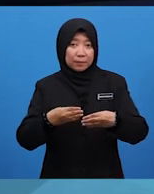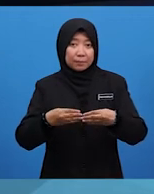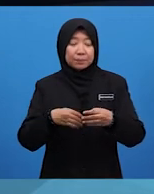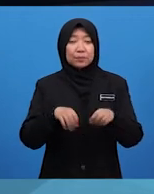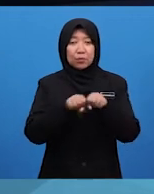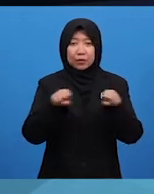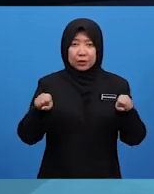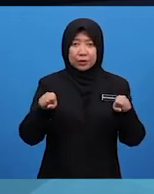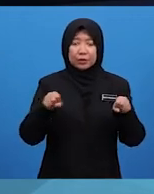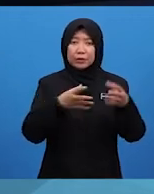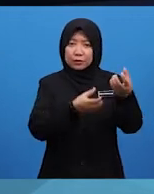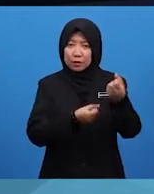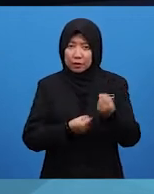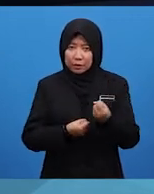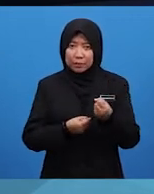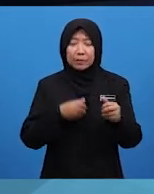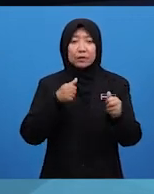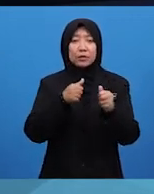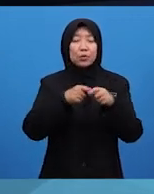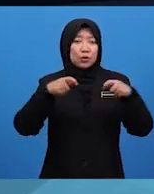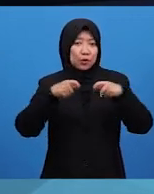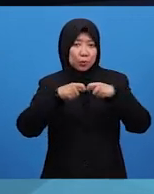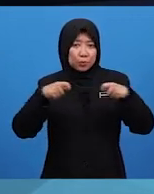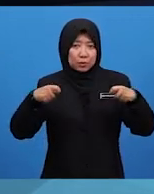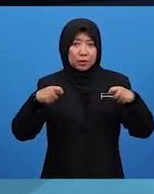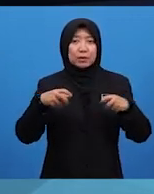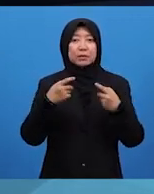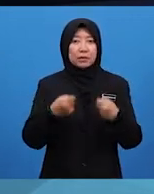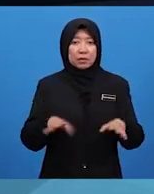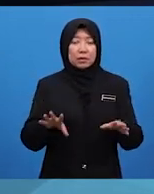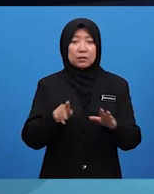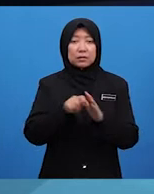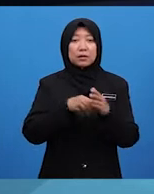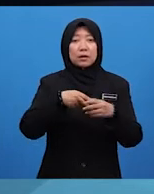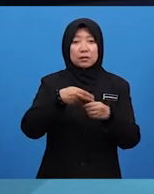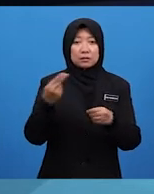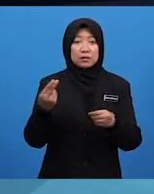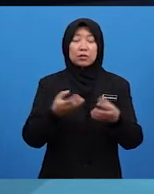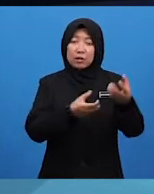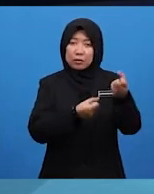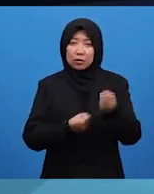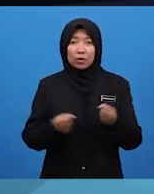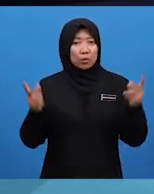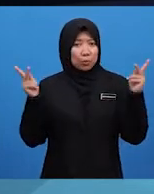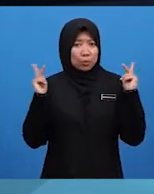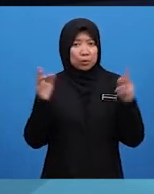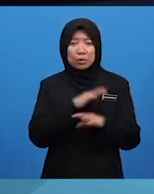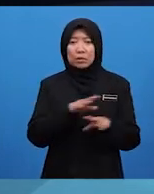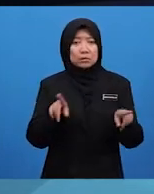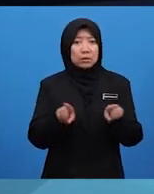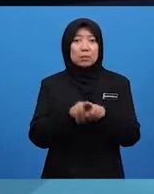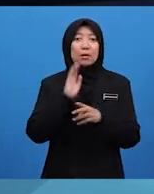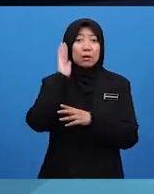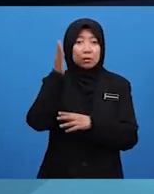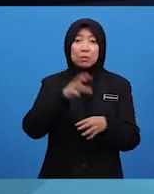Smoking ditarik mengikut kedutan yang telah terhasil. Tarikan yang kuat dan tidak sekata